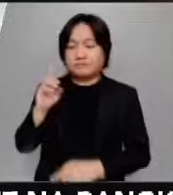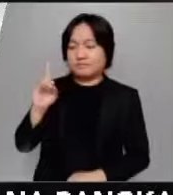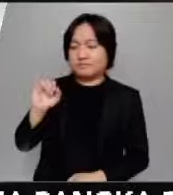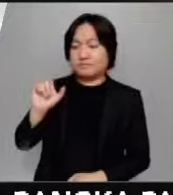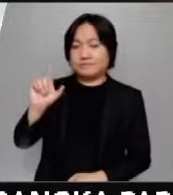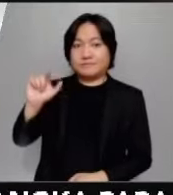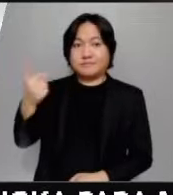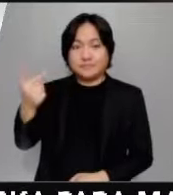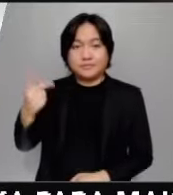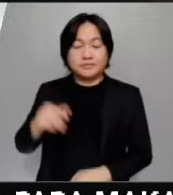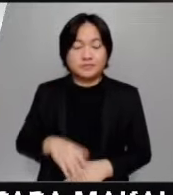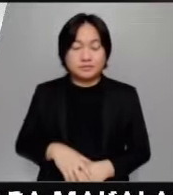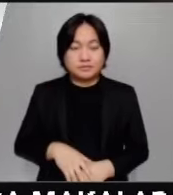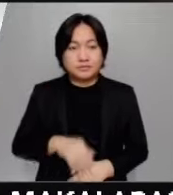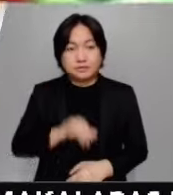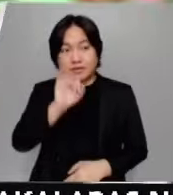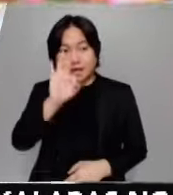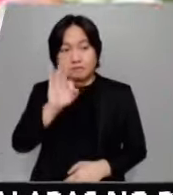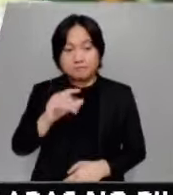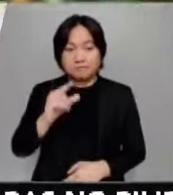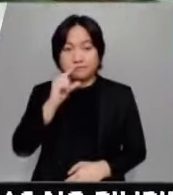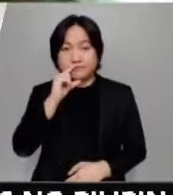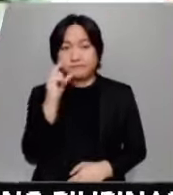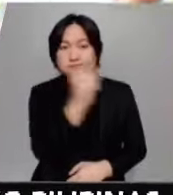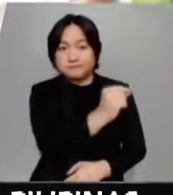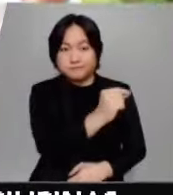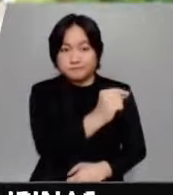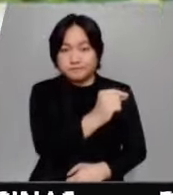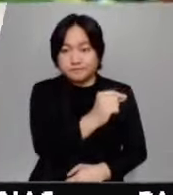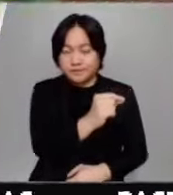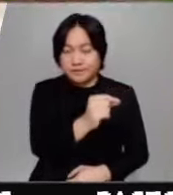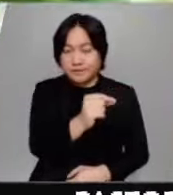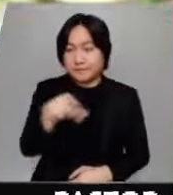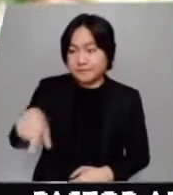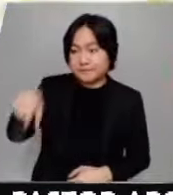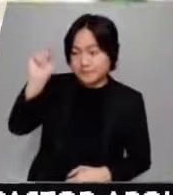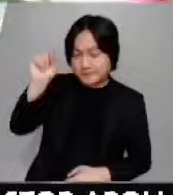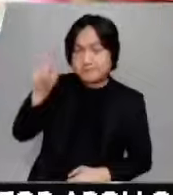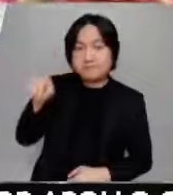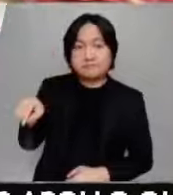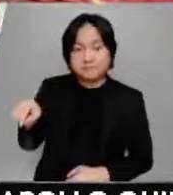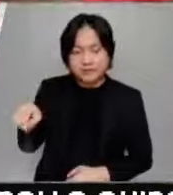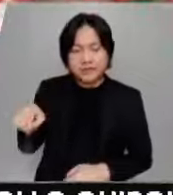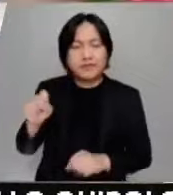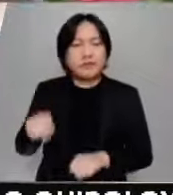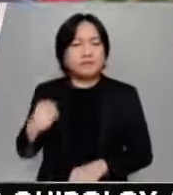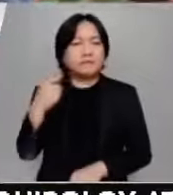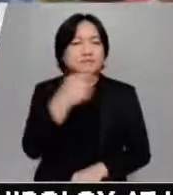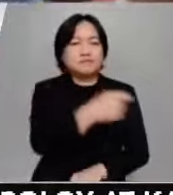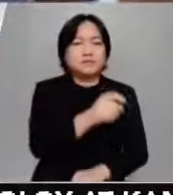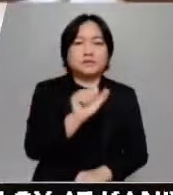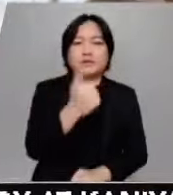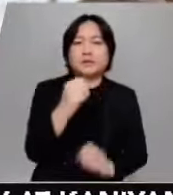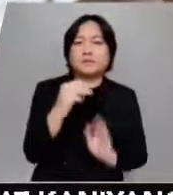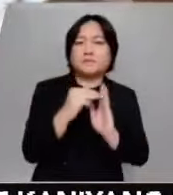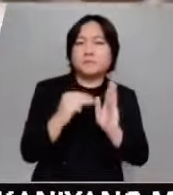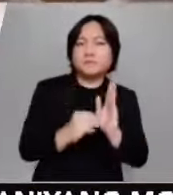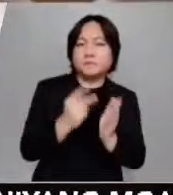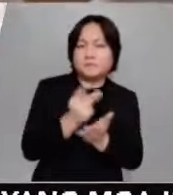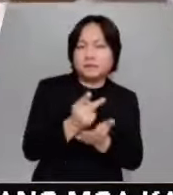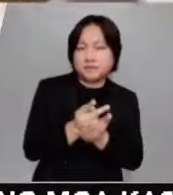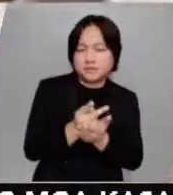Quiboloy na naharap sa mga kasong child abuse, sexual abuse at qualified human trafficking. Tig-isang milyong piso naman ang